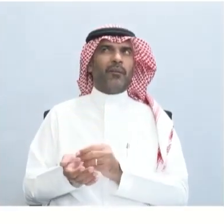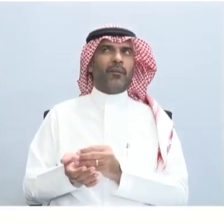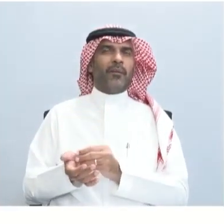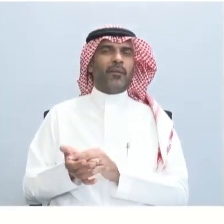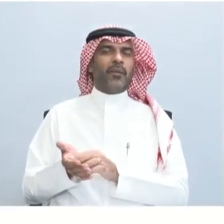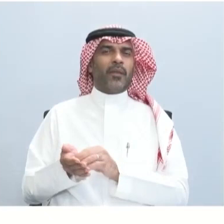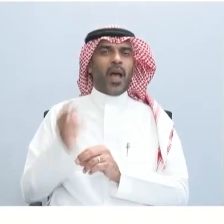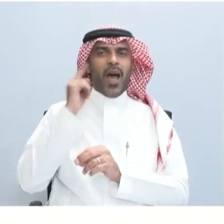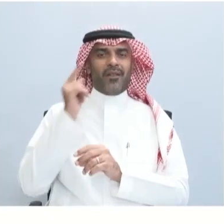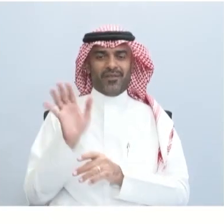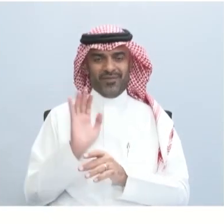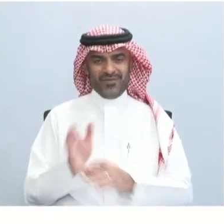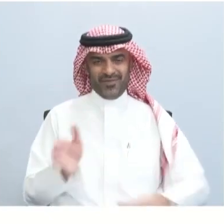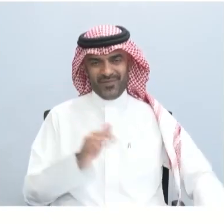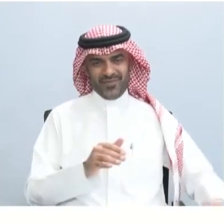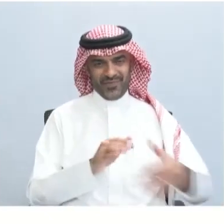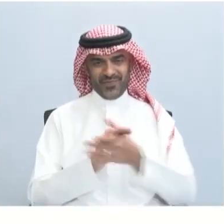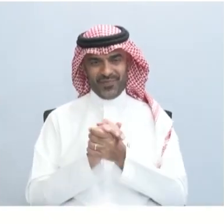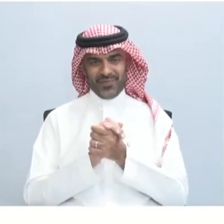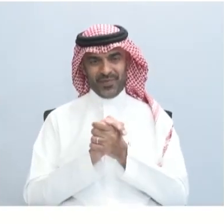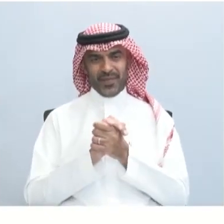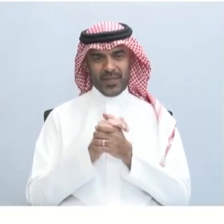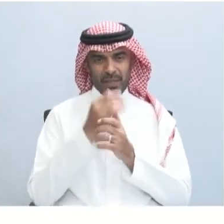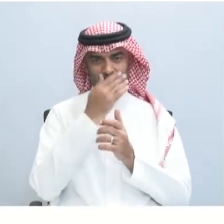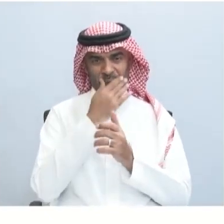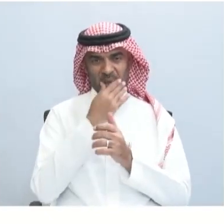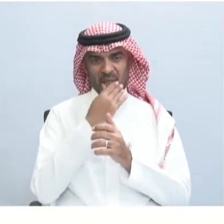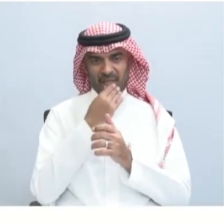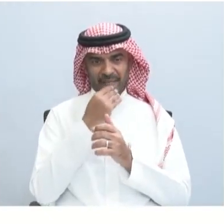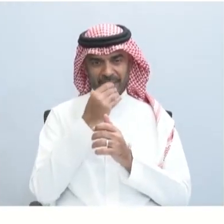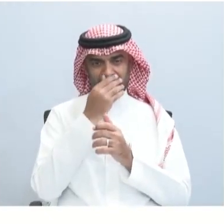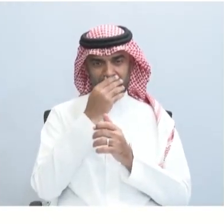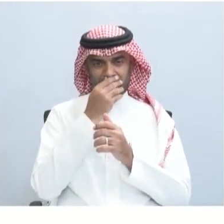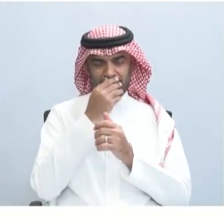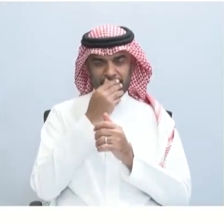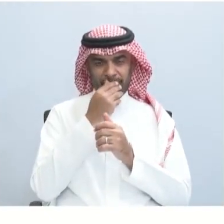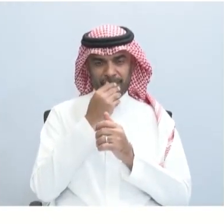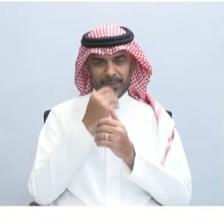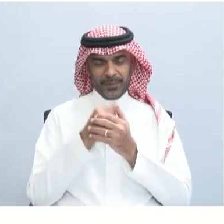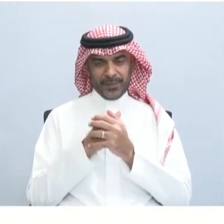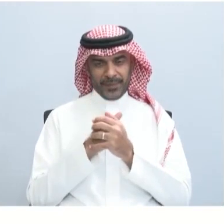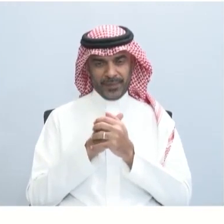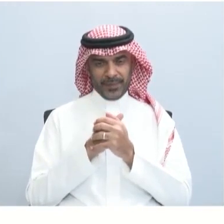اذا قد حدد مادته لانه كان صلب وايضا الملمس